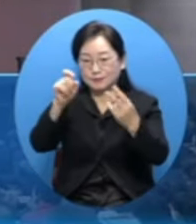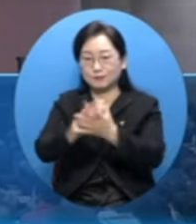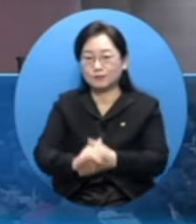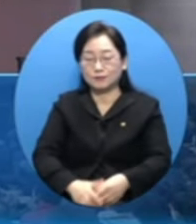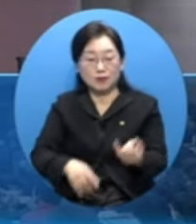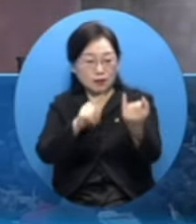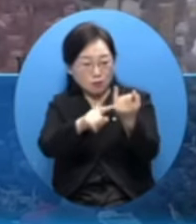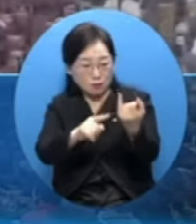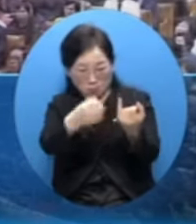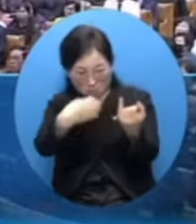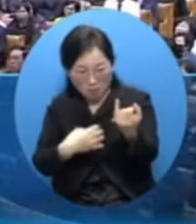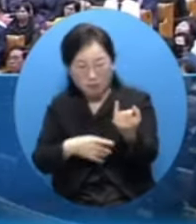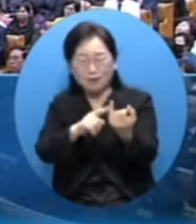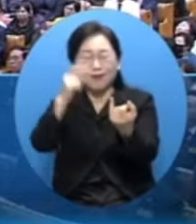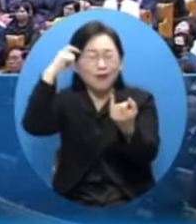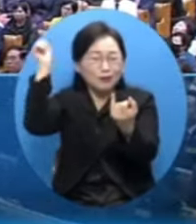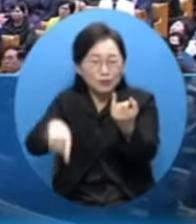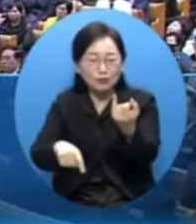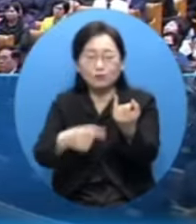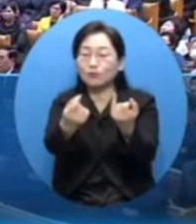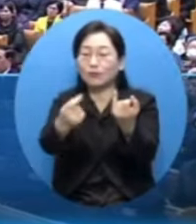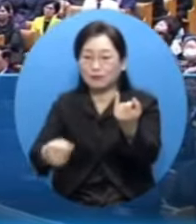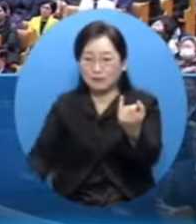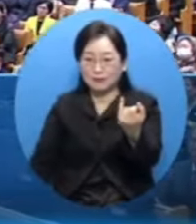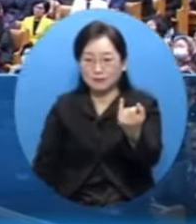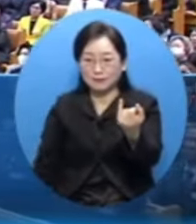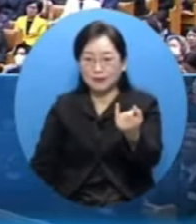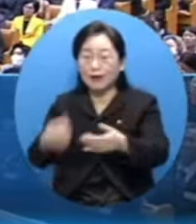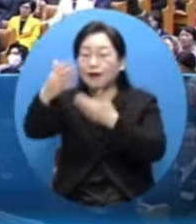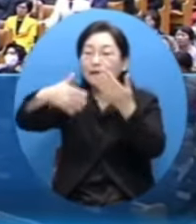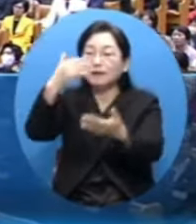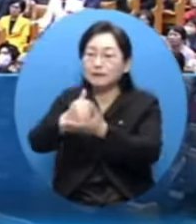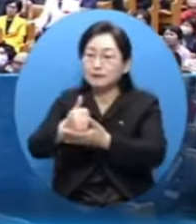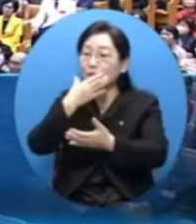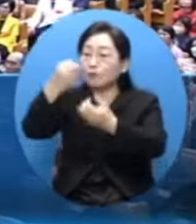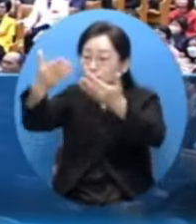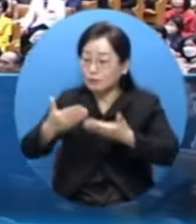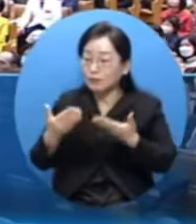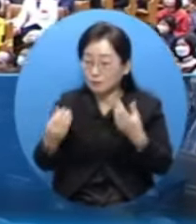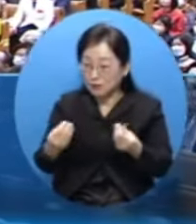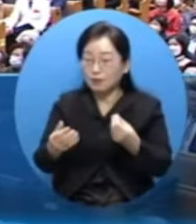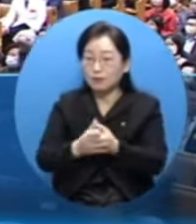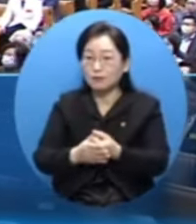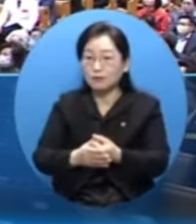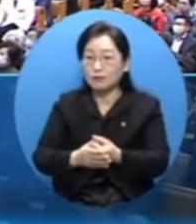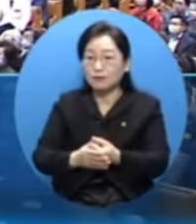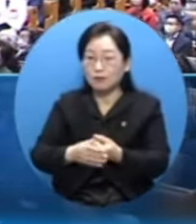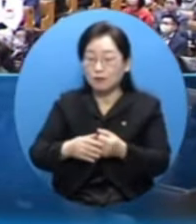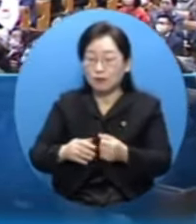그대의 말이 한 어리석은 여자의 말 같도다. 우리가 하나님께 복을 받았은 즉 화도